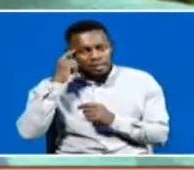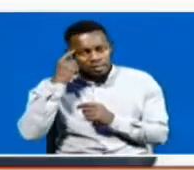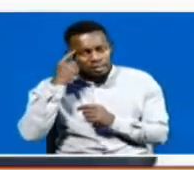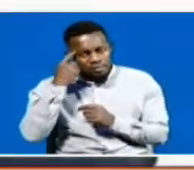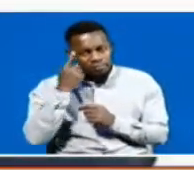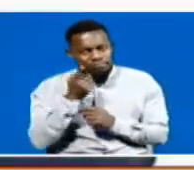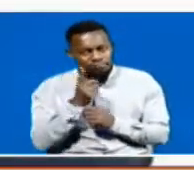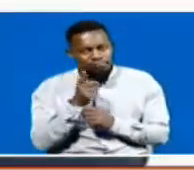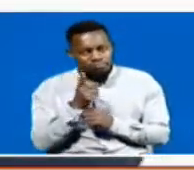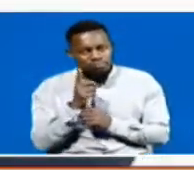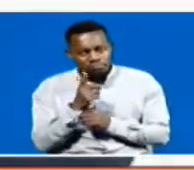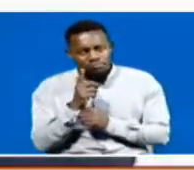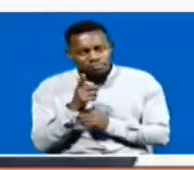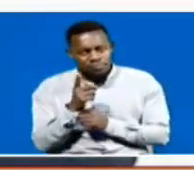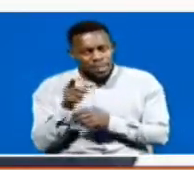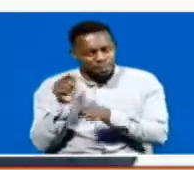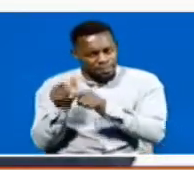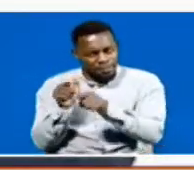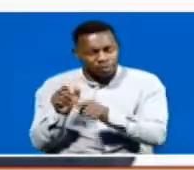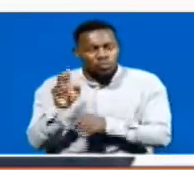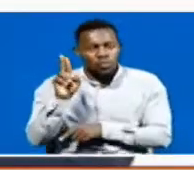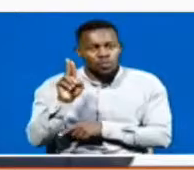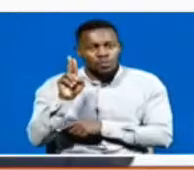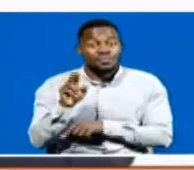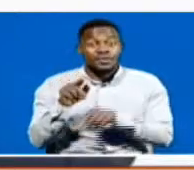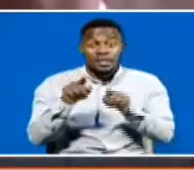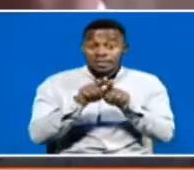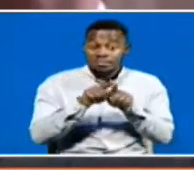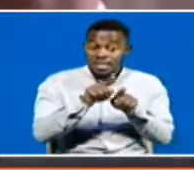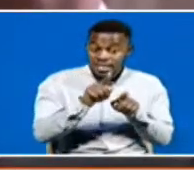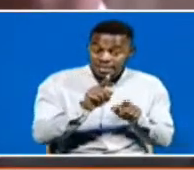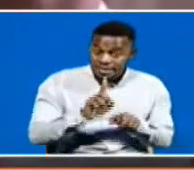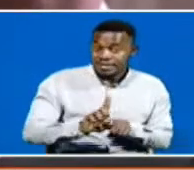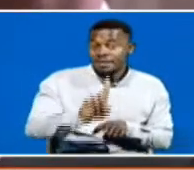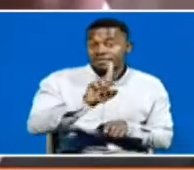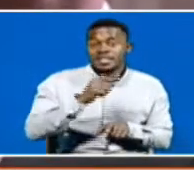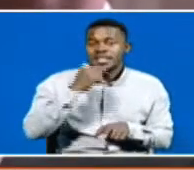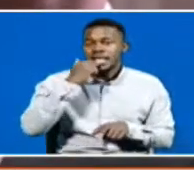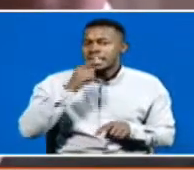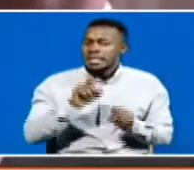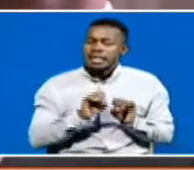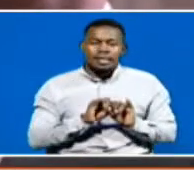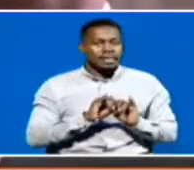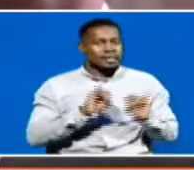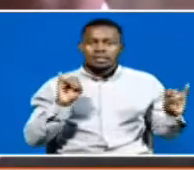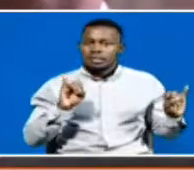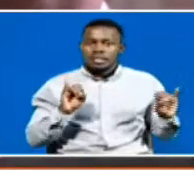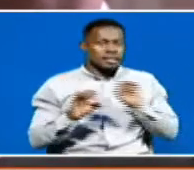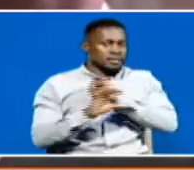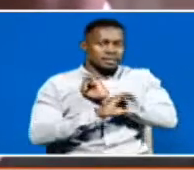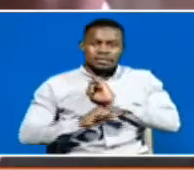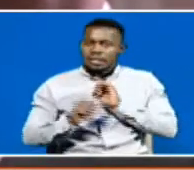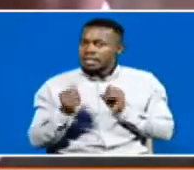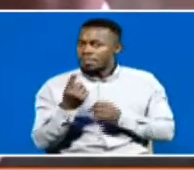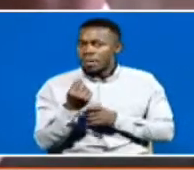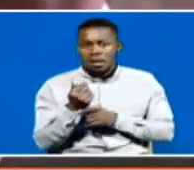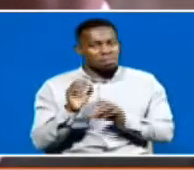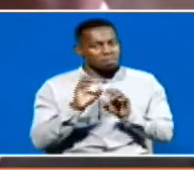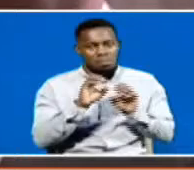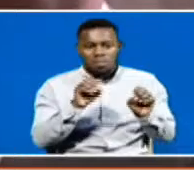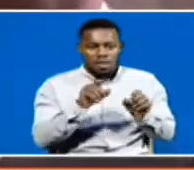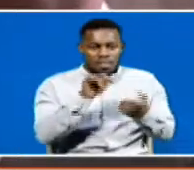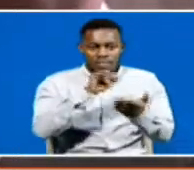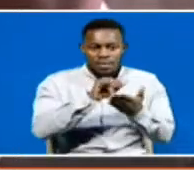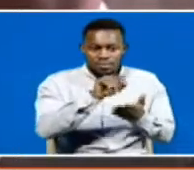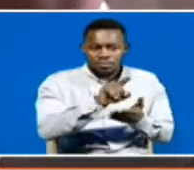consideration. Hata hivyo, Rotich anayeshikilia kuwa ni mweupe kama pamba anadai kwamba hakuna fedha za umma zilizoporwa katika mradi